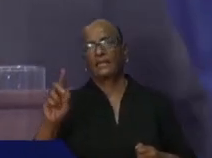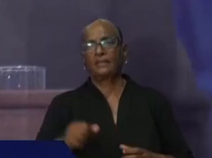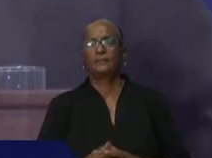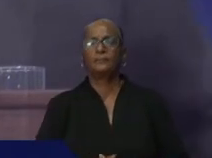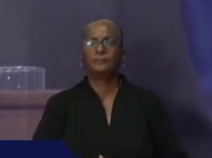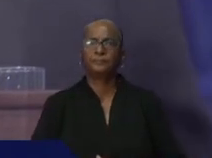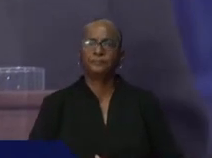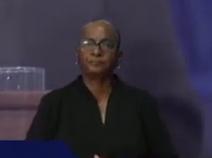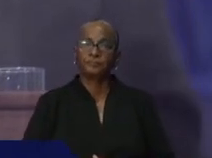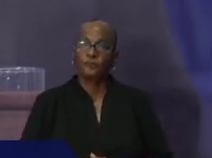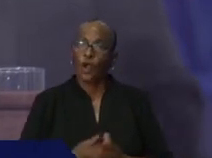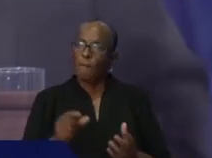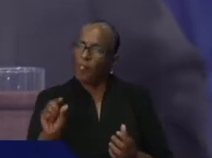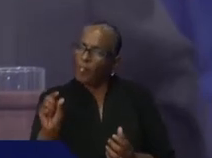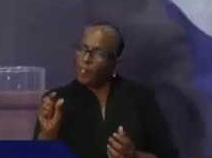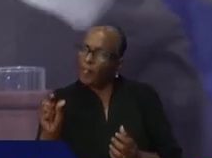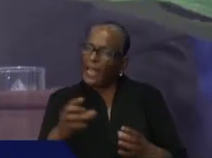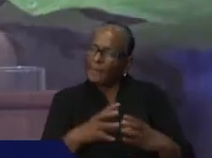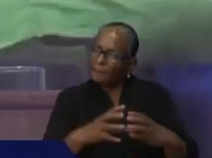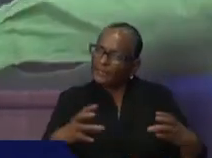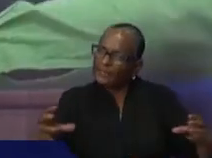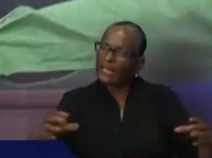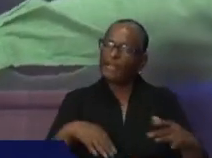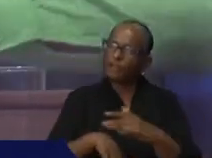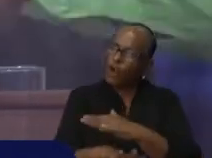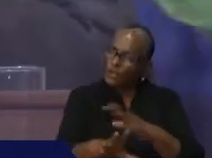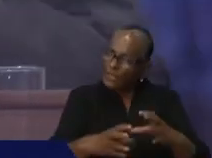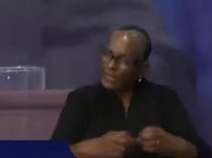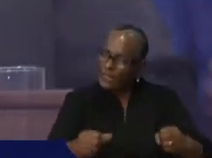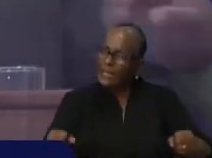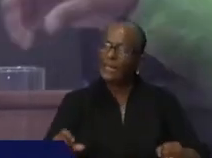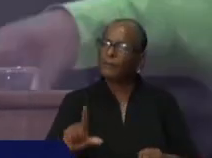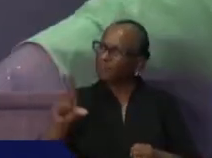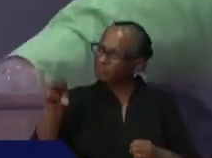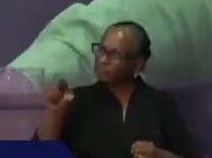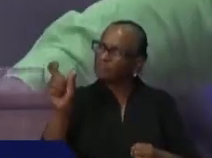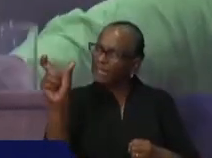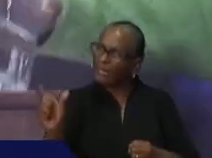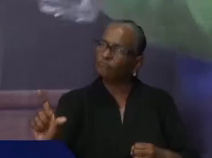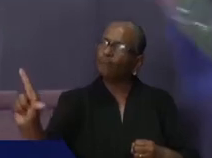SRD om kleine ondernemingen te ondersteunen.